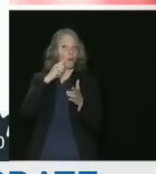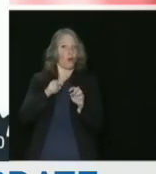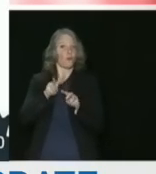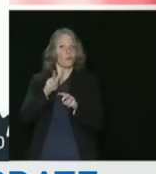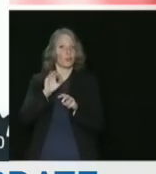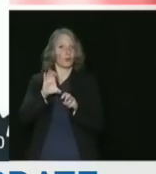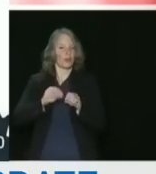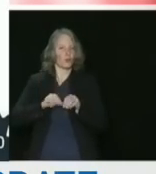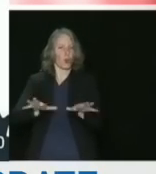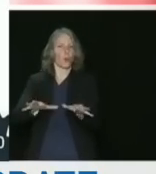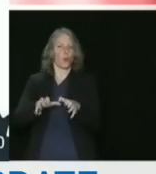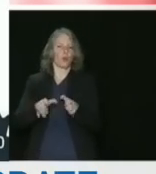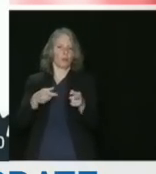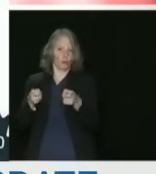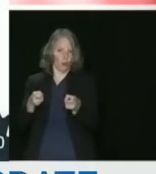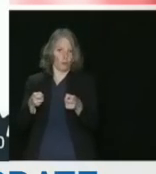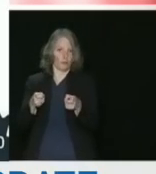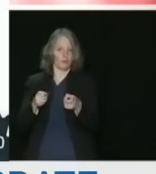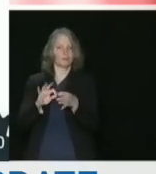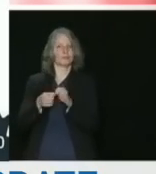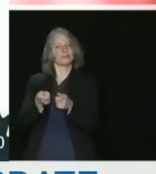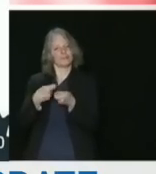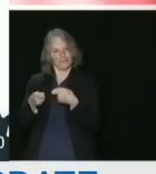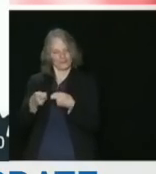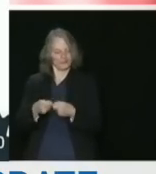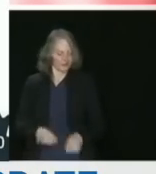rapid risquée. and risky spread.